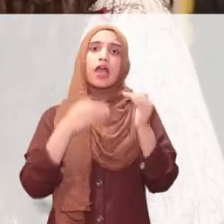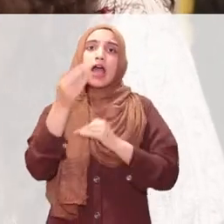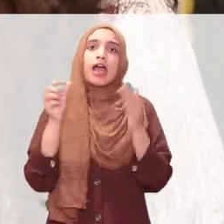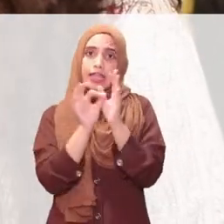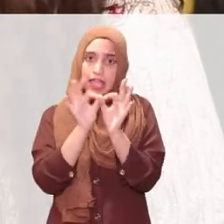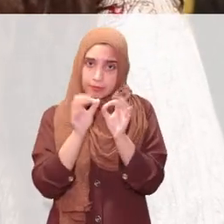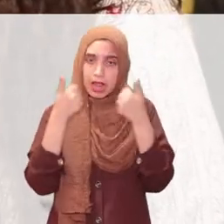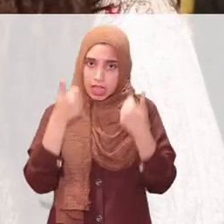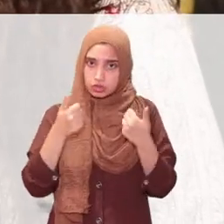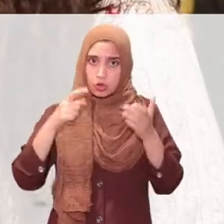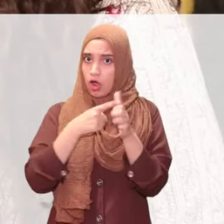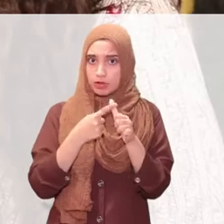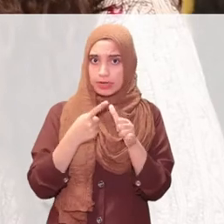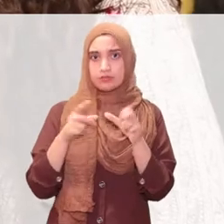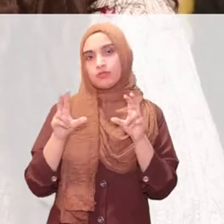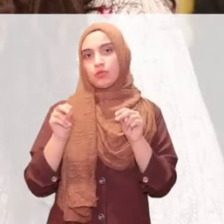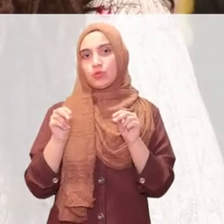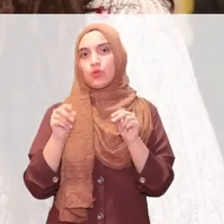मेरे को